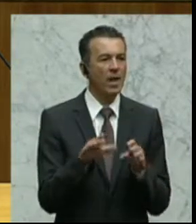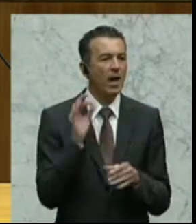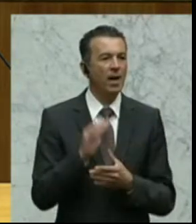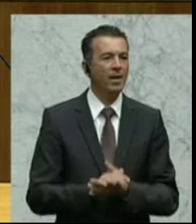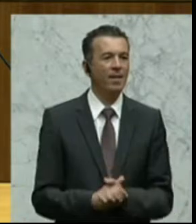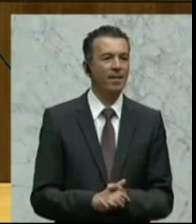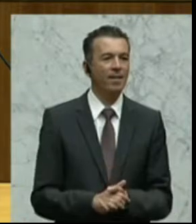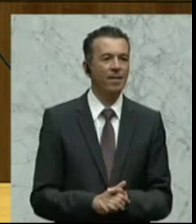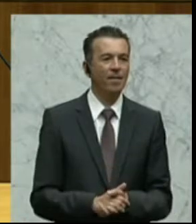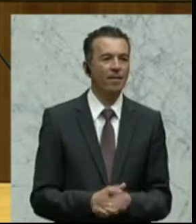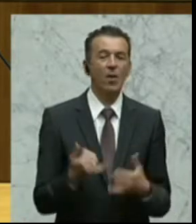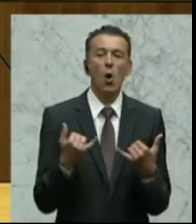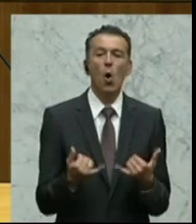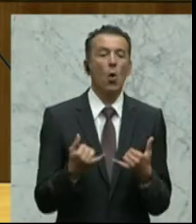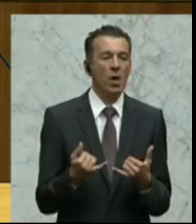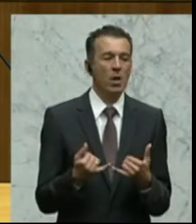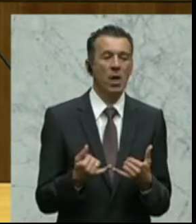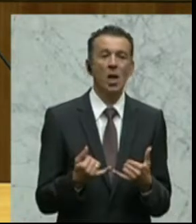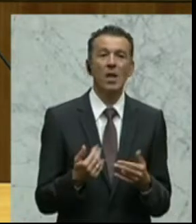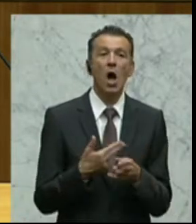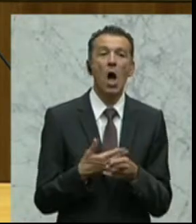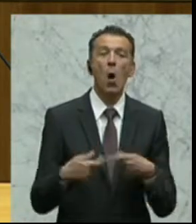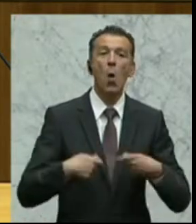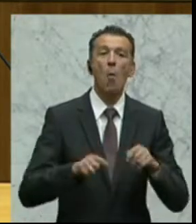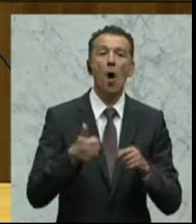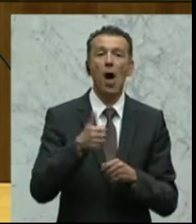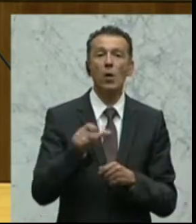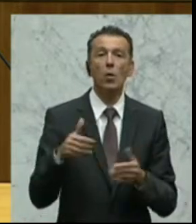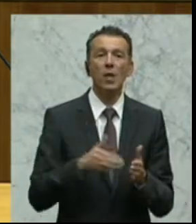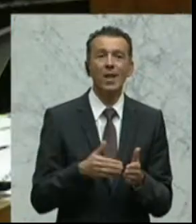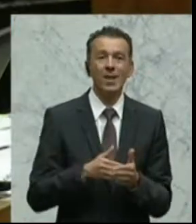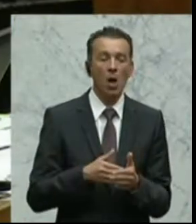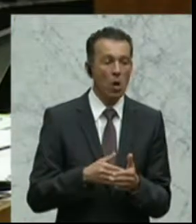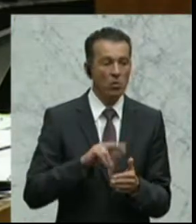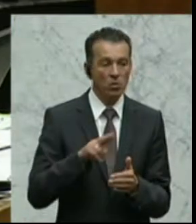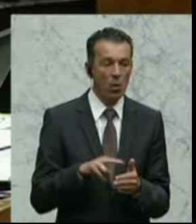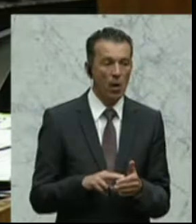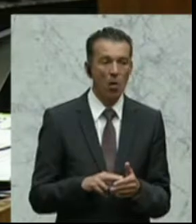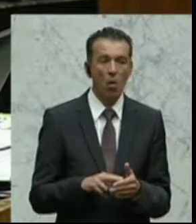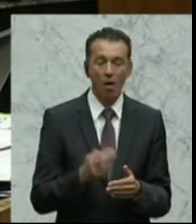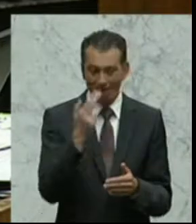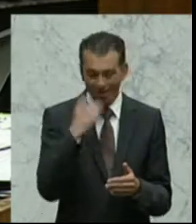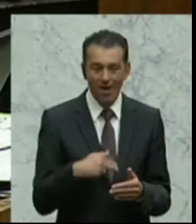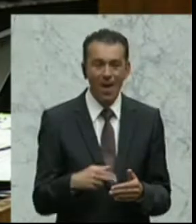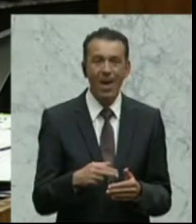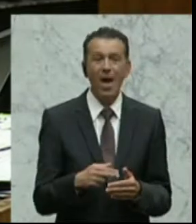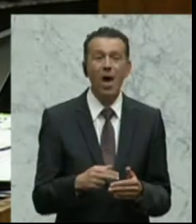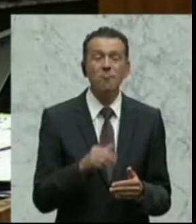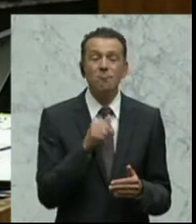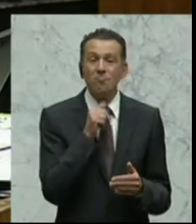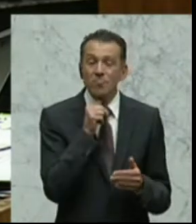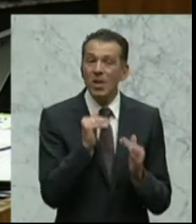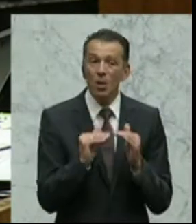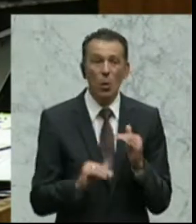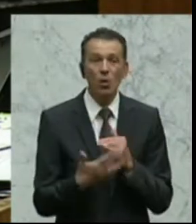Und heute kostet alleine der Rohbau 100.000 Euro. Ein Dichtbetonkeller ist nicht unter 50.000 Euro zu bekommen. Und wenn man nicht gerade in der Pampa